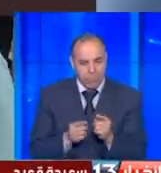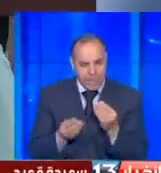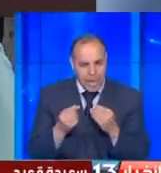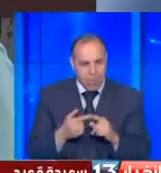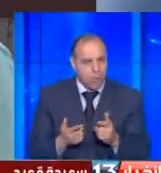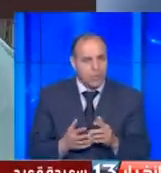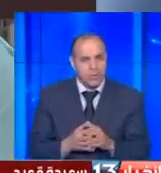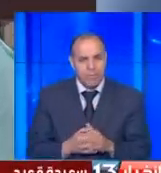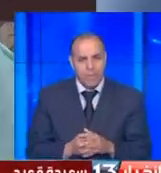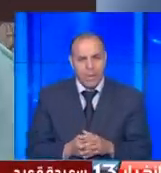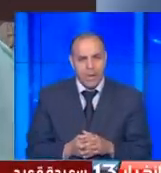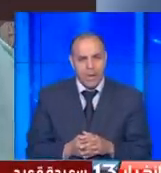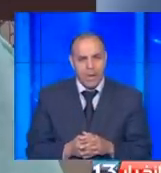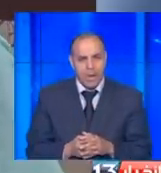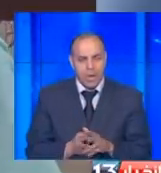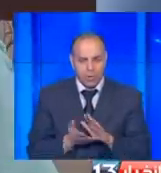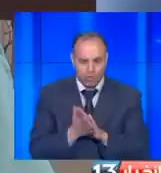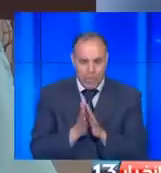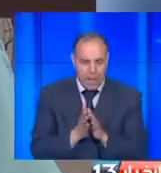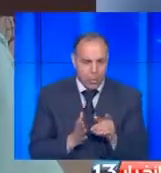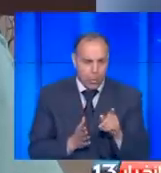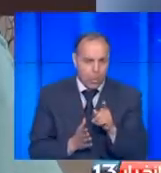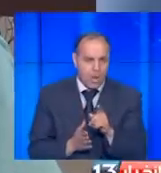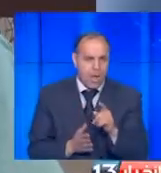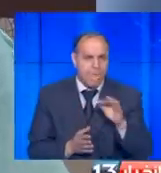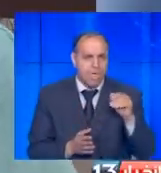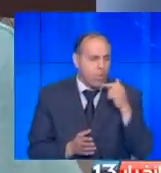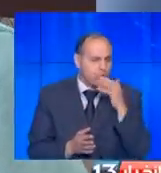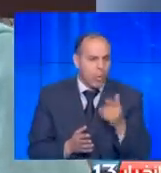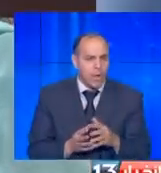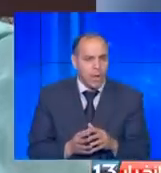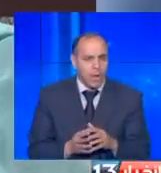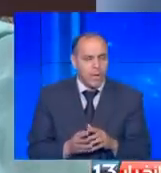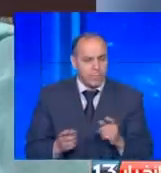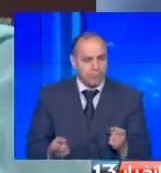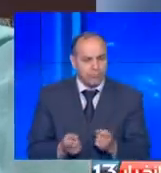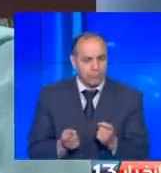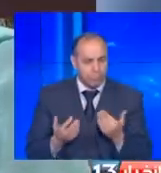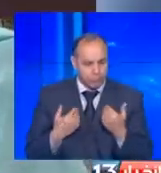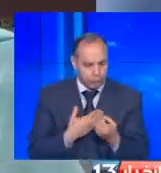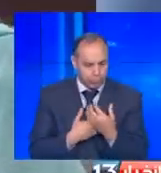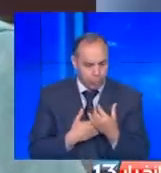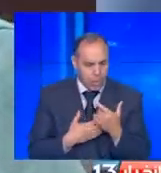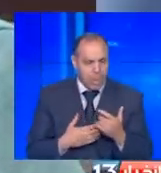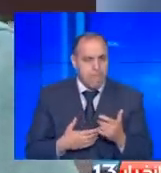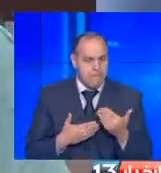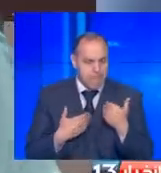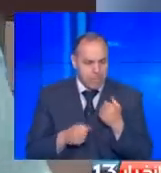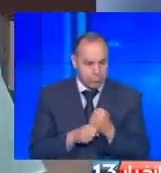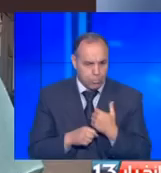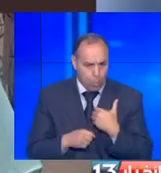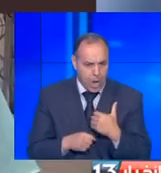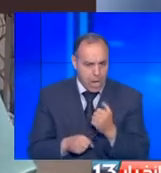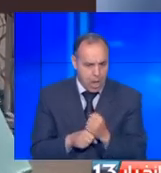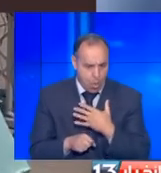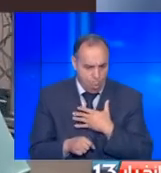باش إن معناها هي والجمعية هي والأفاو باش يعكونونا ويعطونا الغزل، وحنا اللي